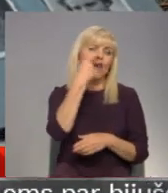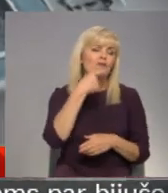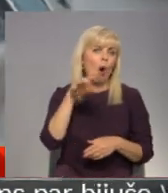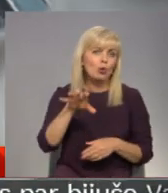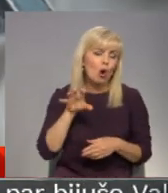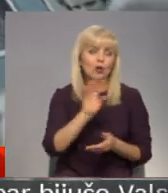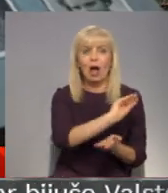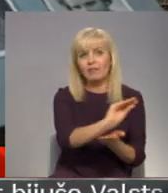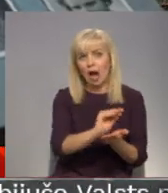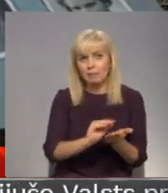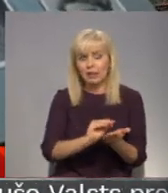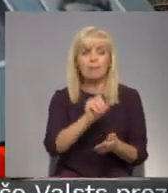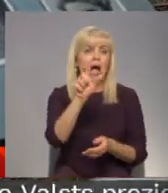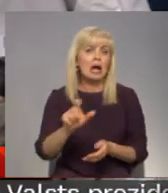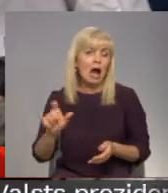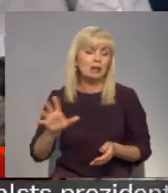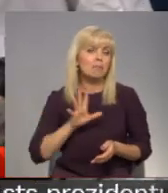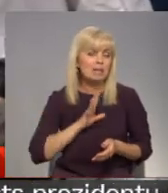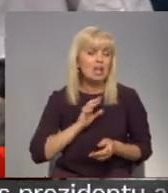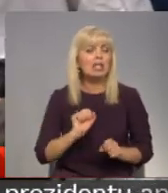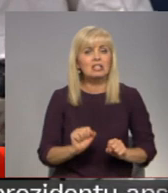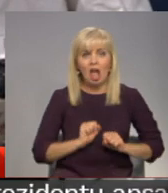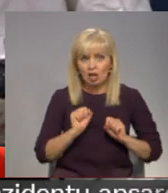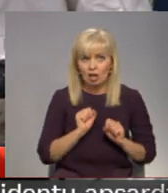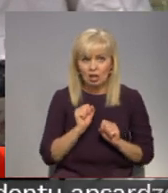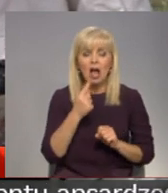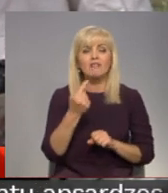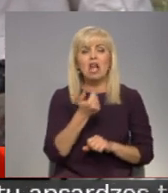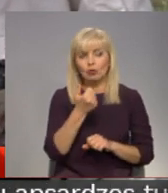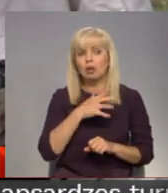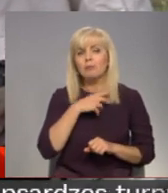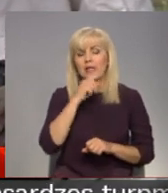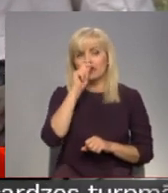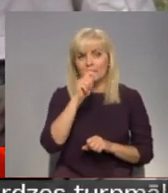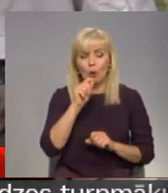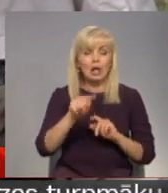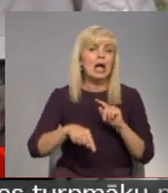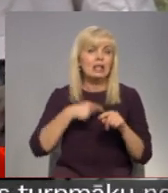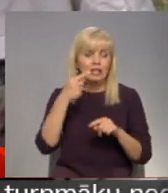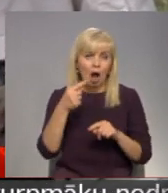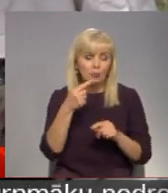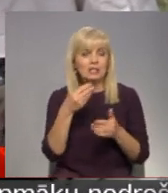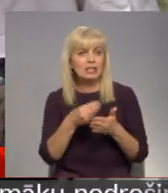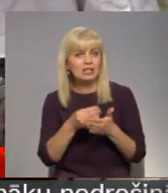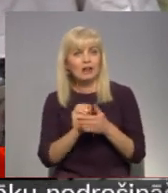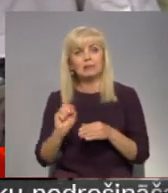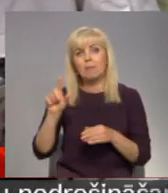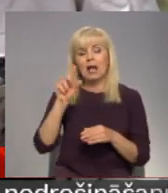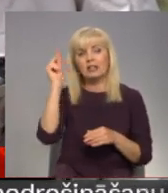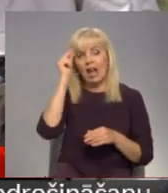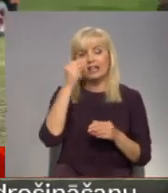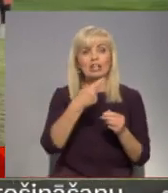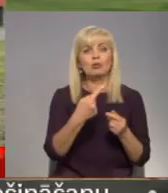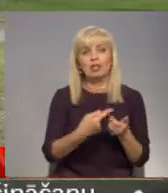kas liecina, ka kabilnieki bijuši neatlaidīgi, kad vienā gadā piedzīvots zaudējums, nākamajā kļūdas izvērtētas, palielināts treniņu